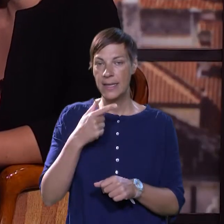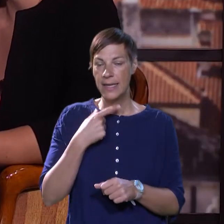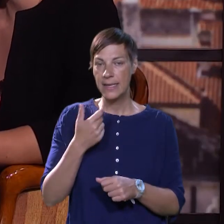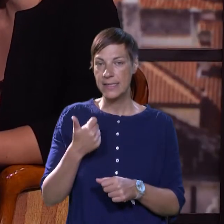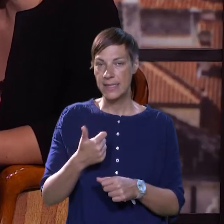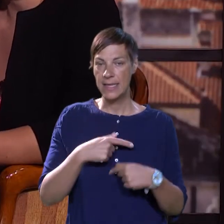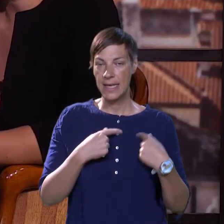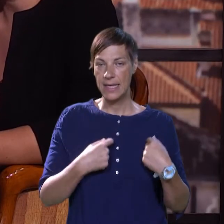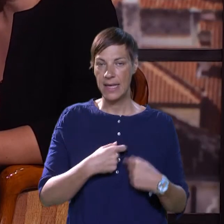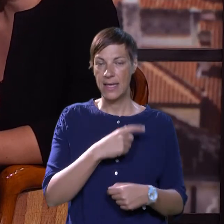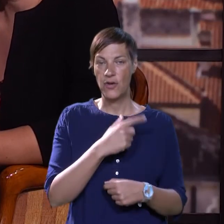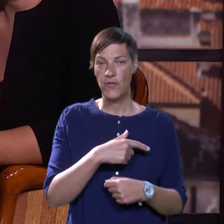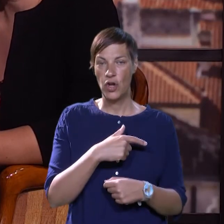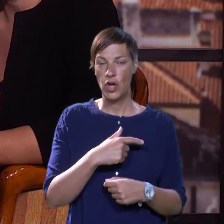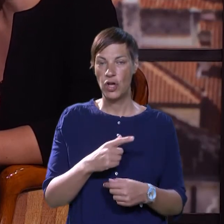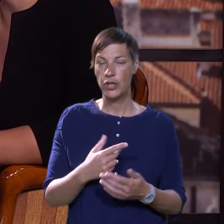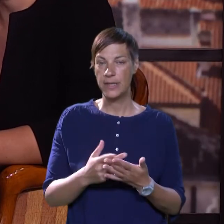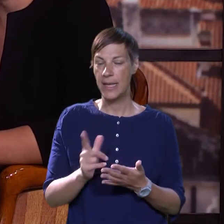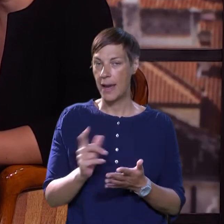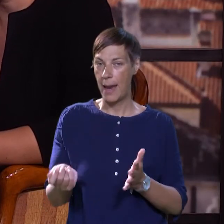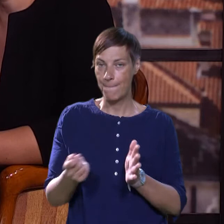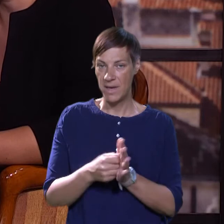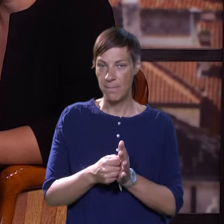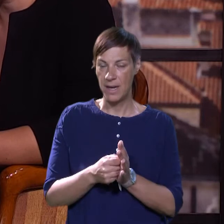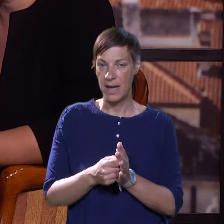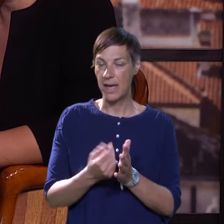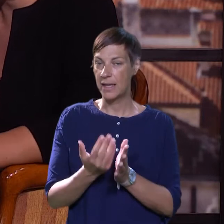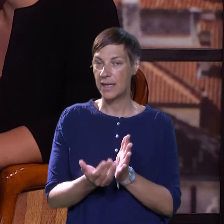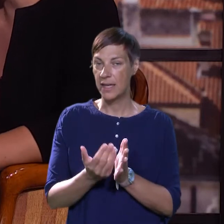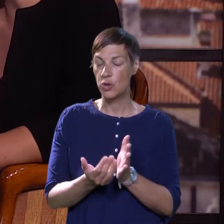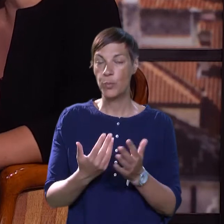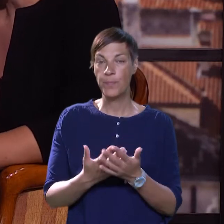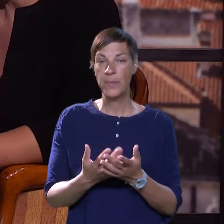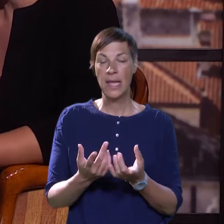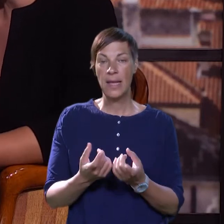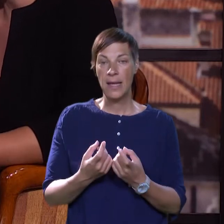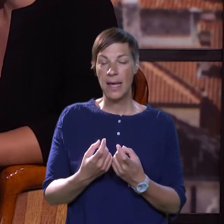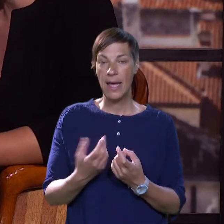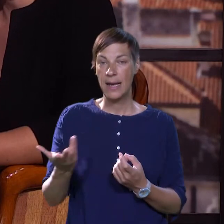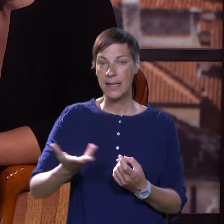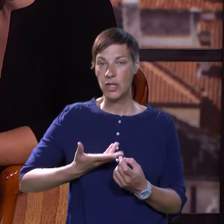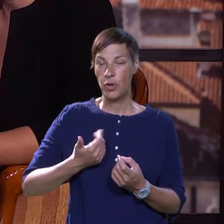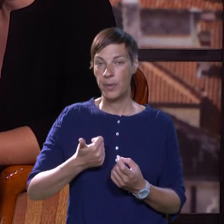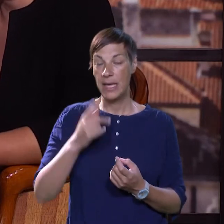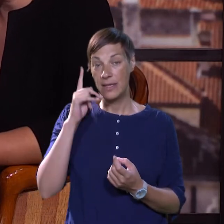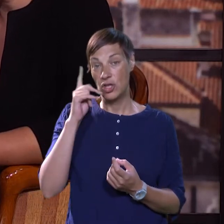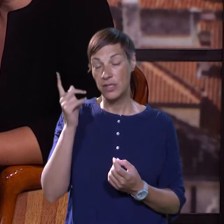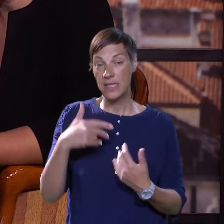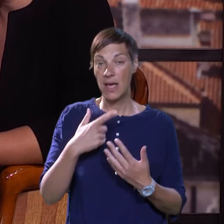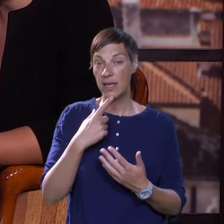da zapravo jedan volonter ne prima naknadu u financijskom smislu, ali dobije